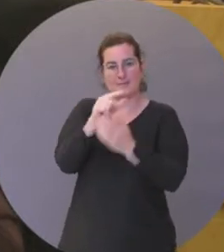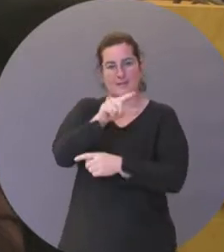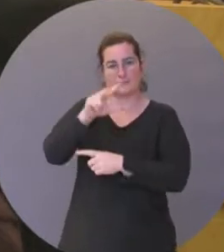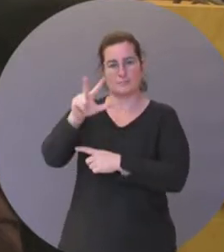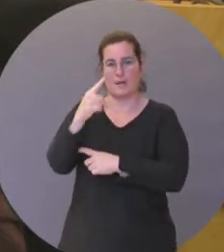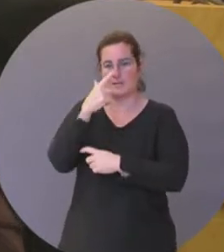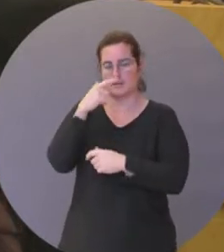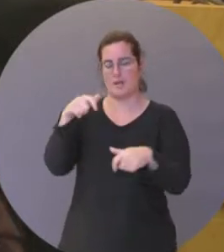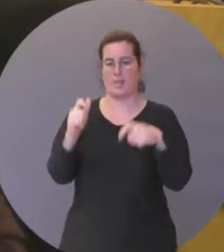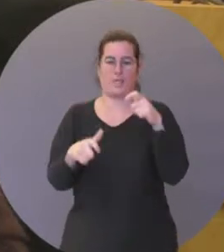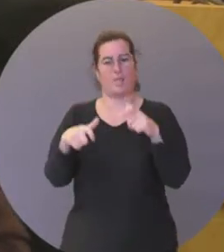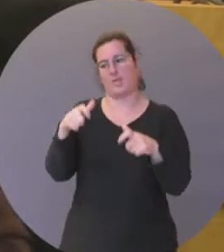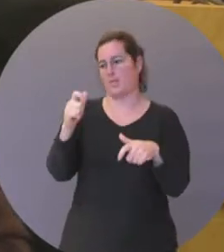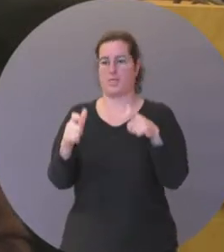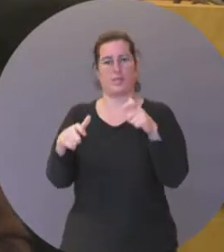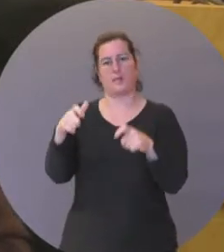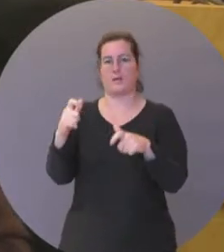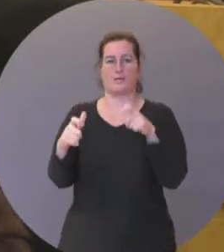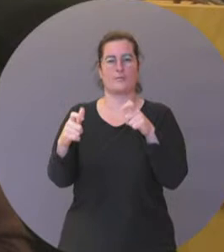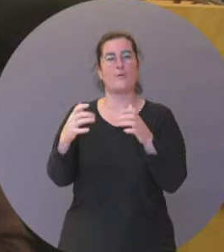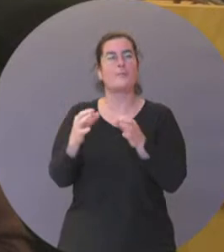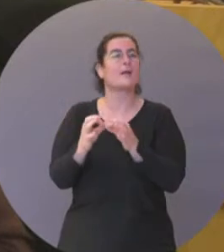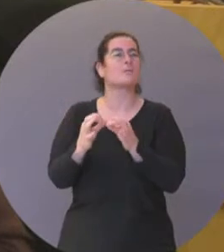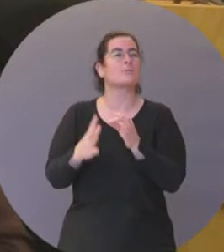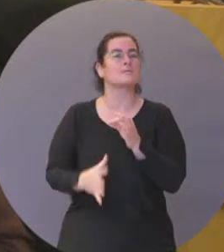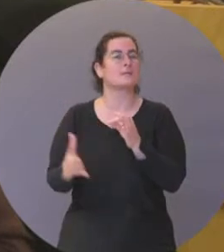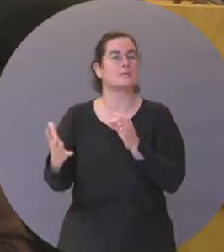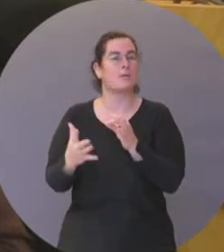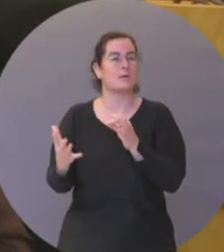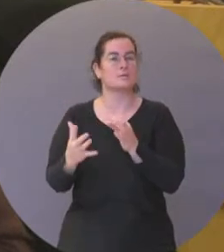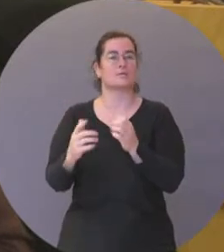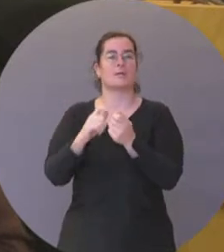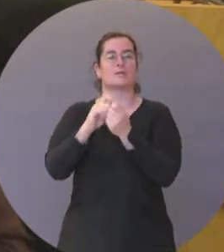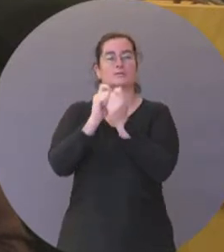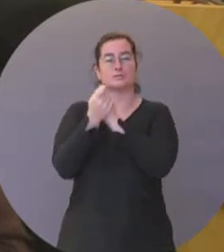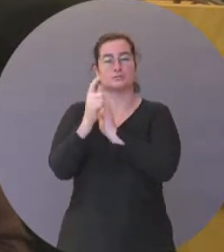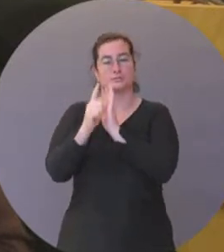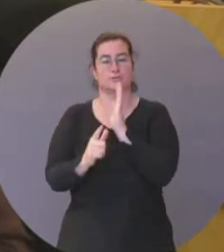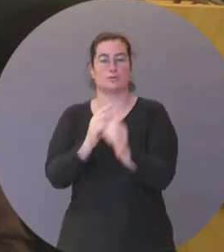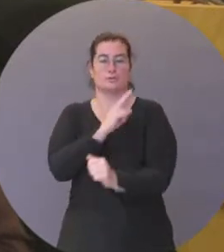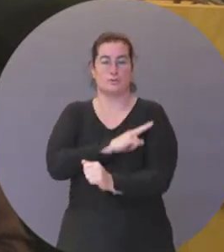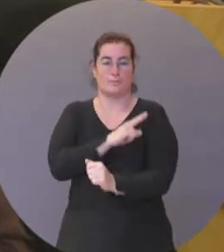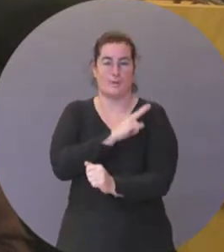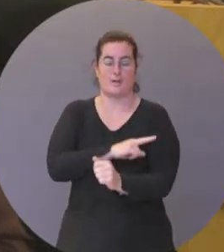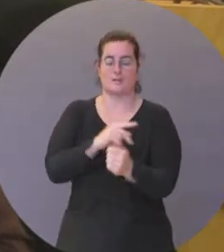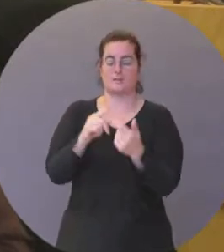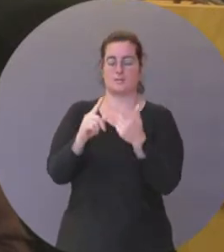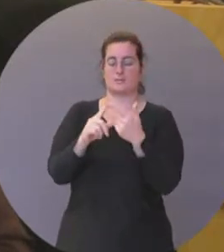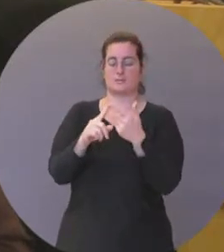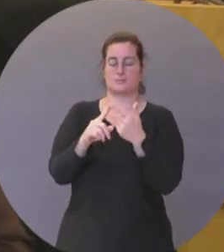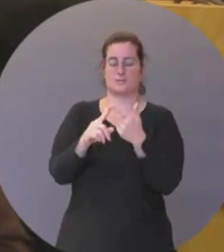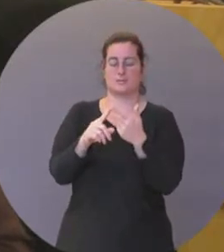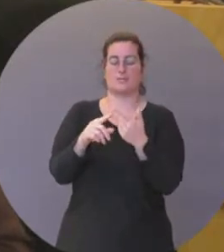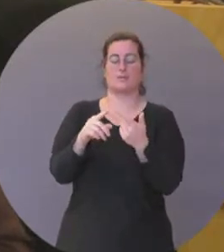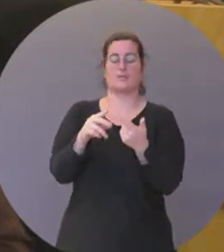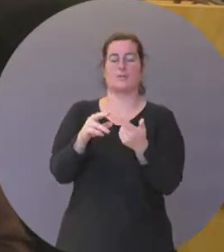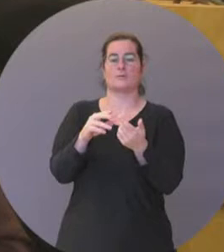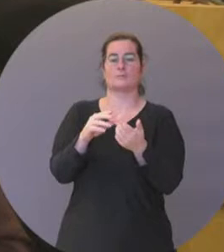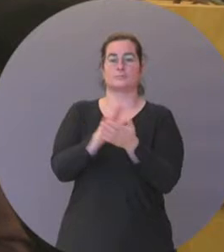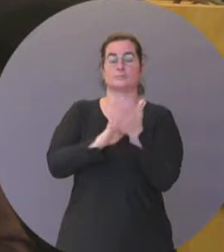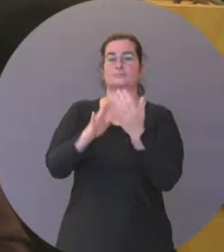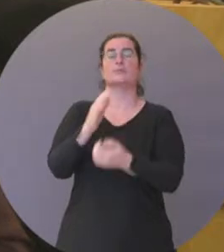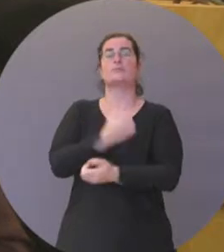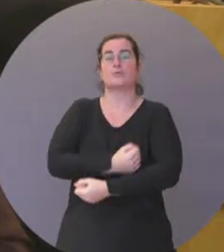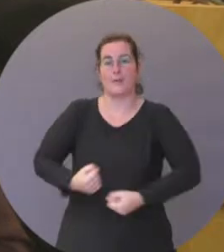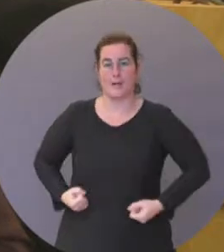les conséquences de cette réforme de l'assurance chômage et après-demain du des retraites un climat social des plus des plus